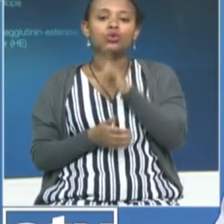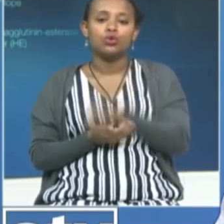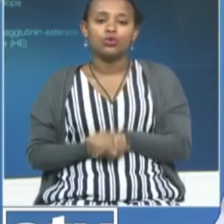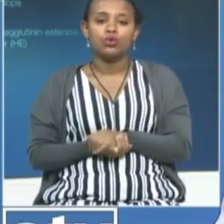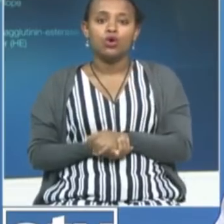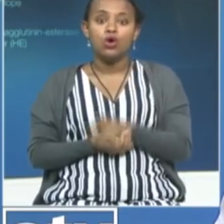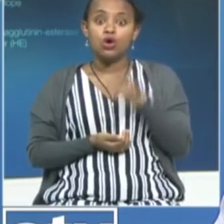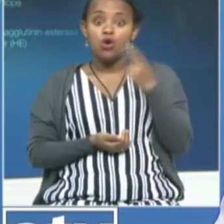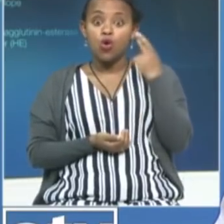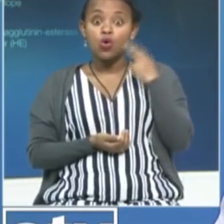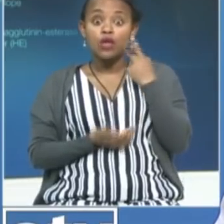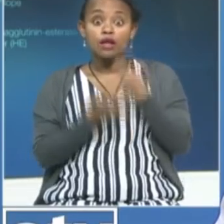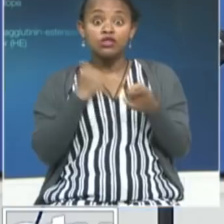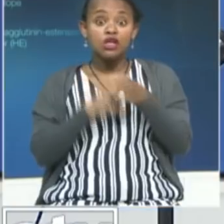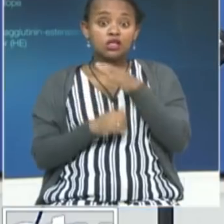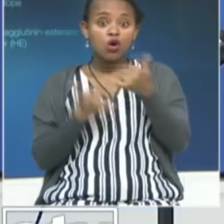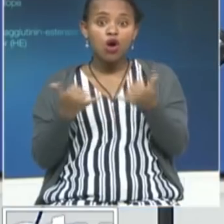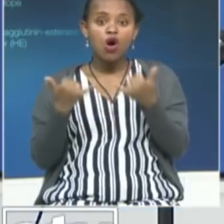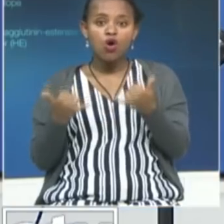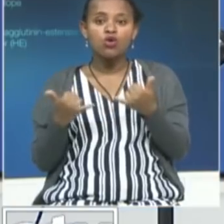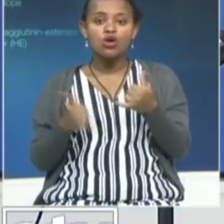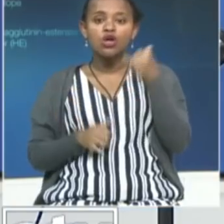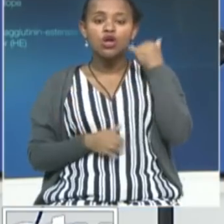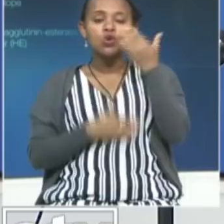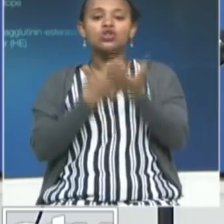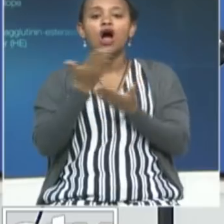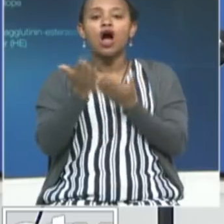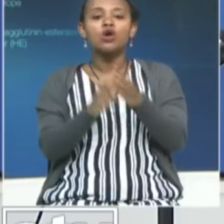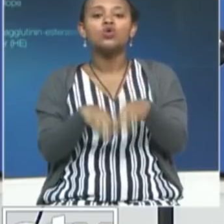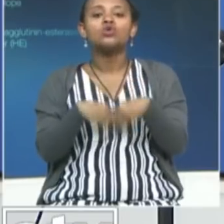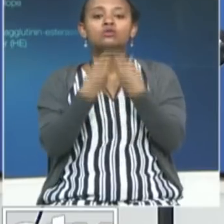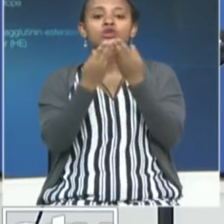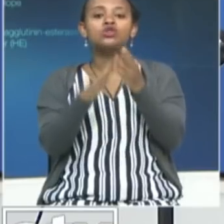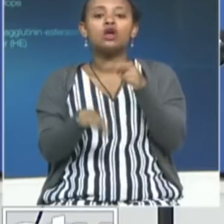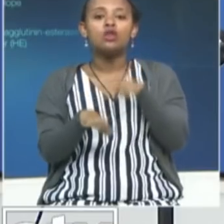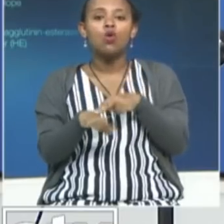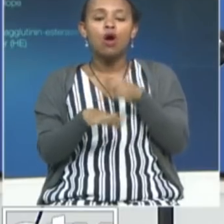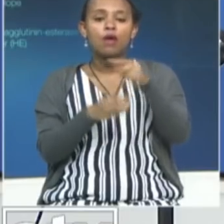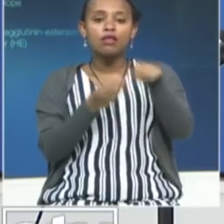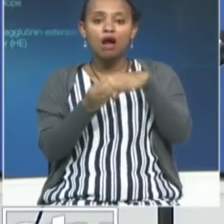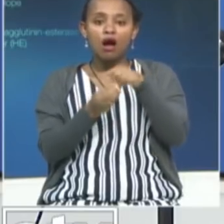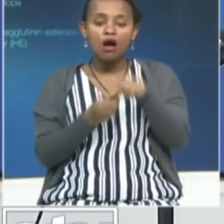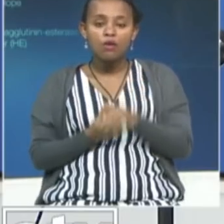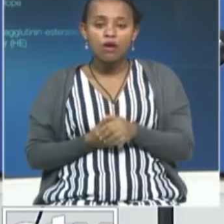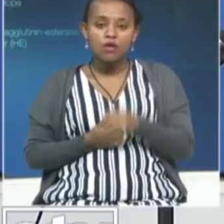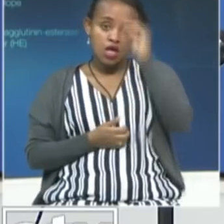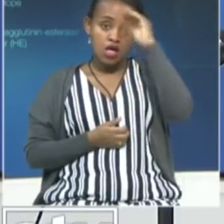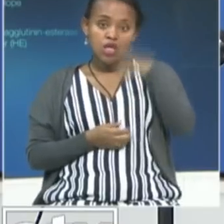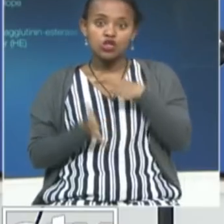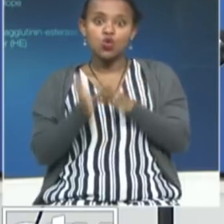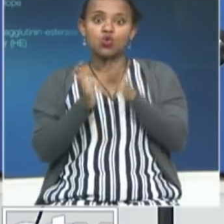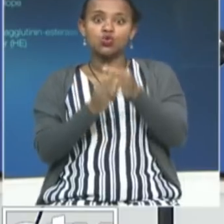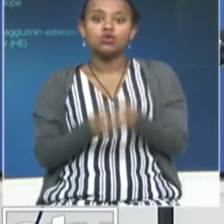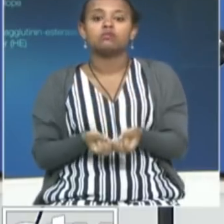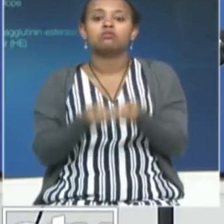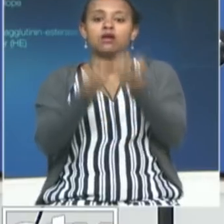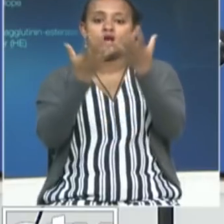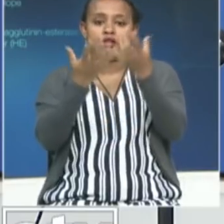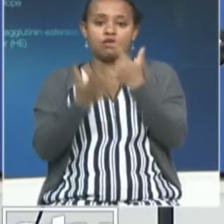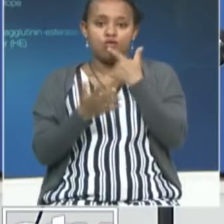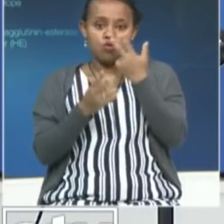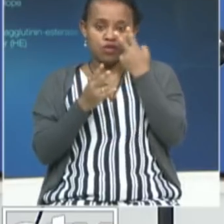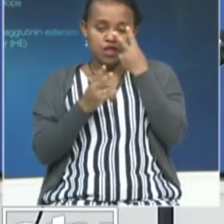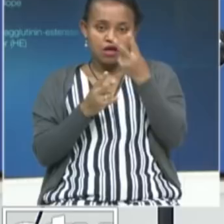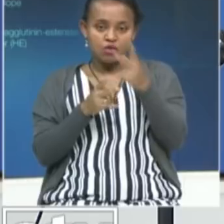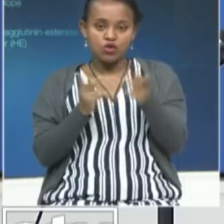ሆቴሎች ብቻ ሳይሆን አሁን ሌሎች አገልግሎት መስጫ ተቋማት አካባቢም የሰዎች ቁጥር በርከት ብሎ የሚታይባቸው